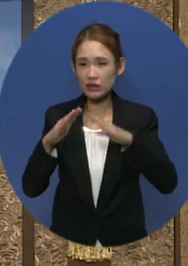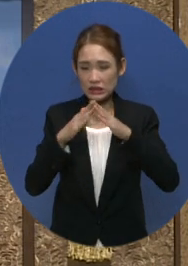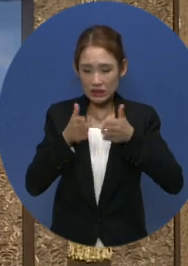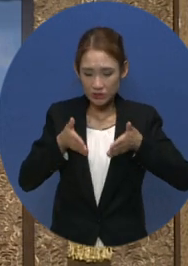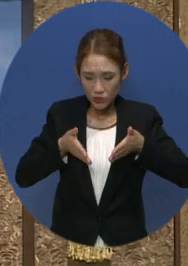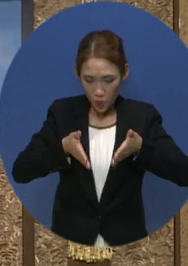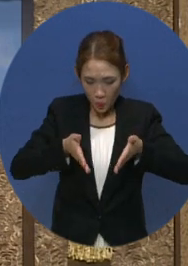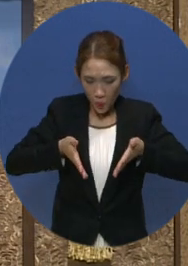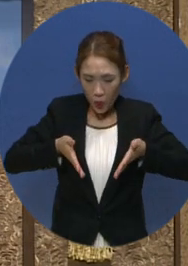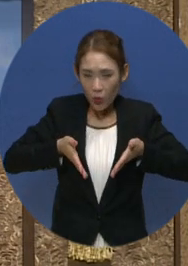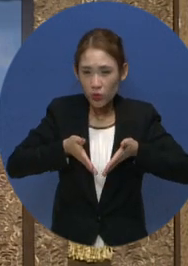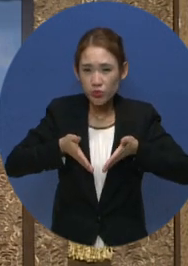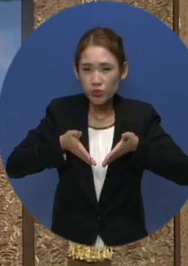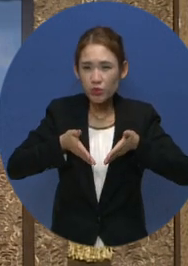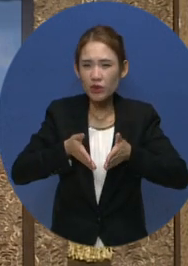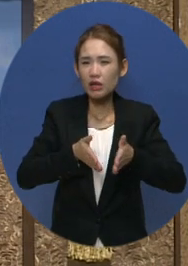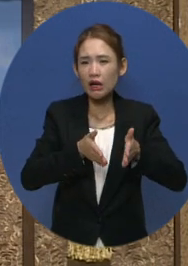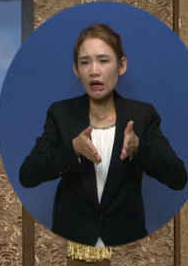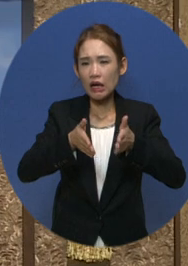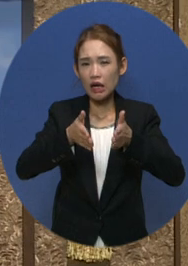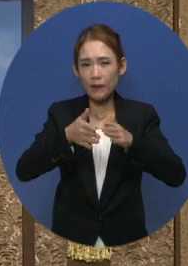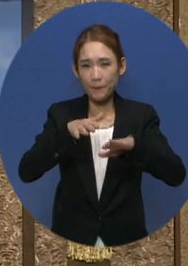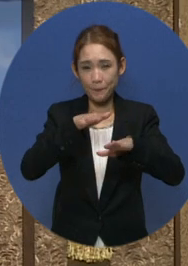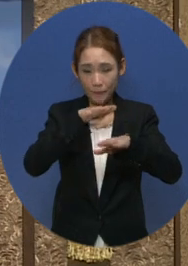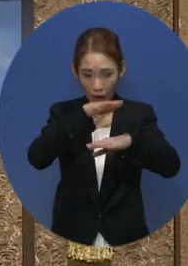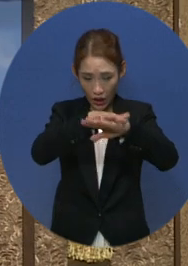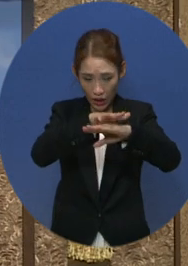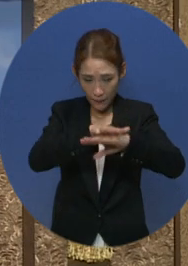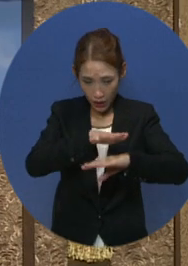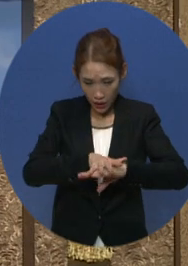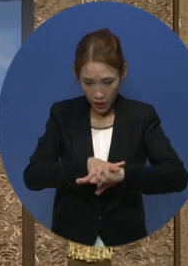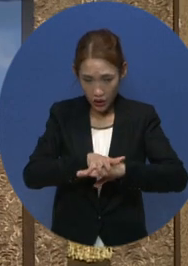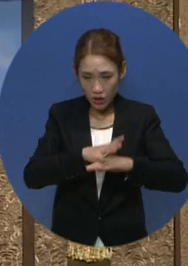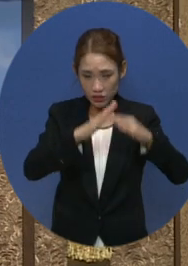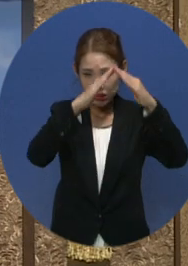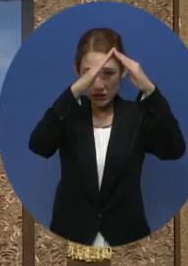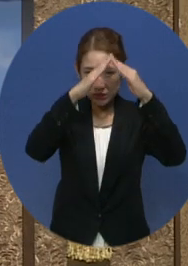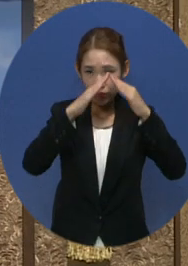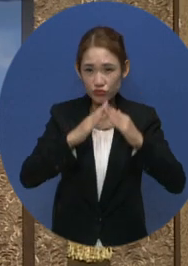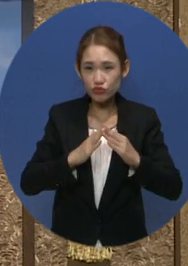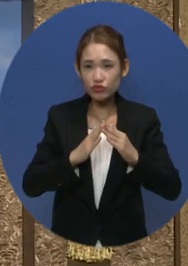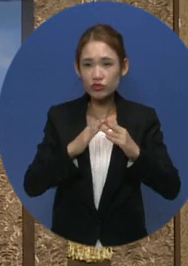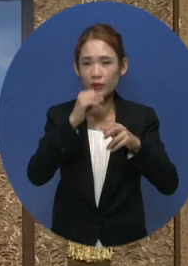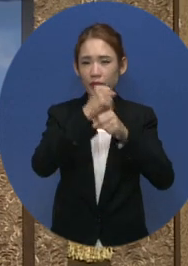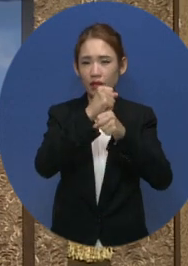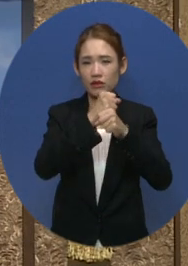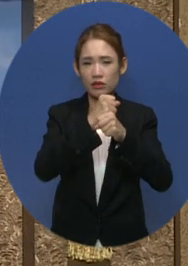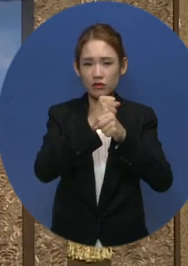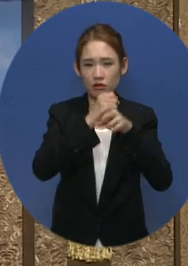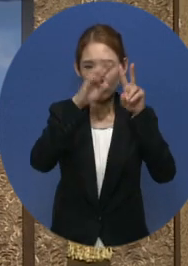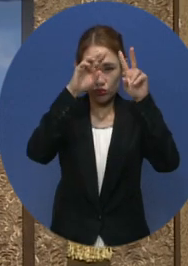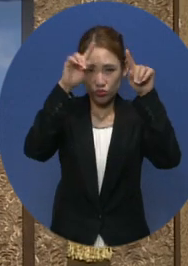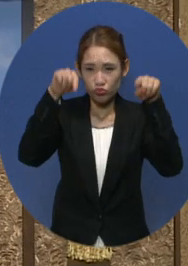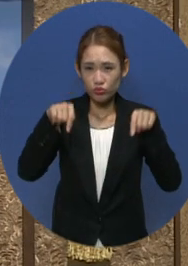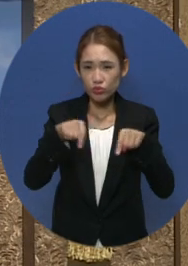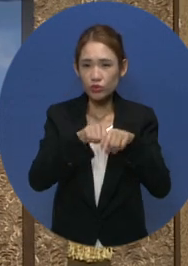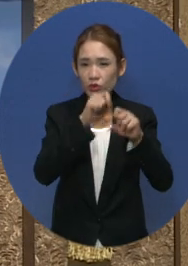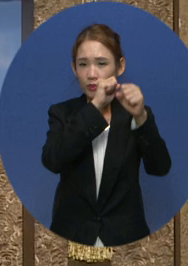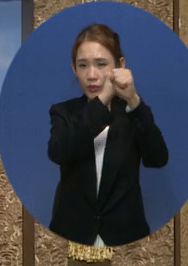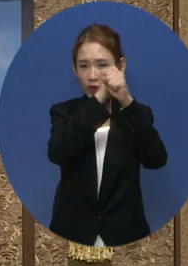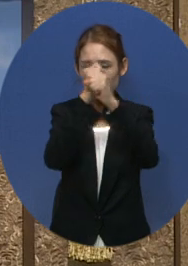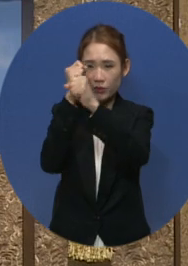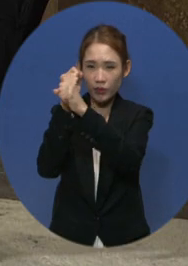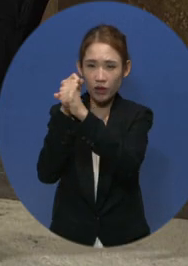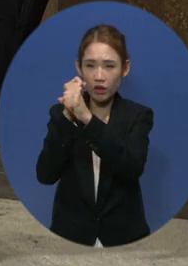통로를 이렇게 환자를 막아가지고 예. 지붕을 달고 해가지고 문을 달고 해가지고 방을 만들었는데